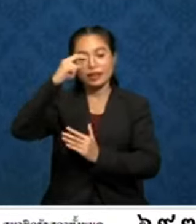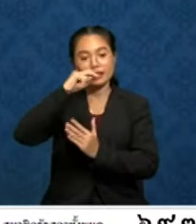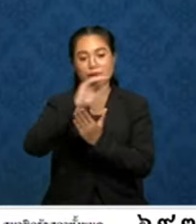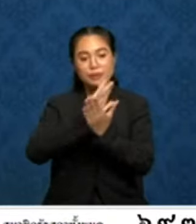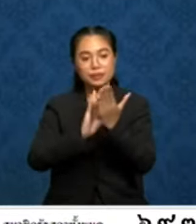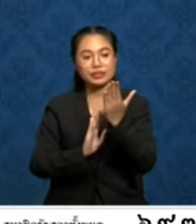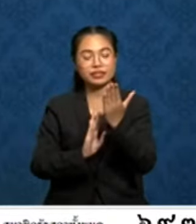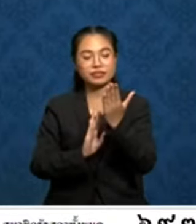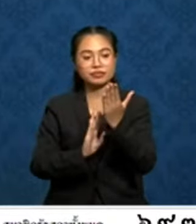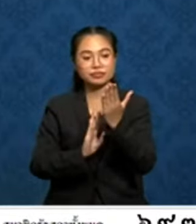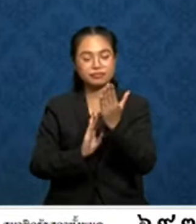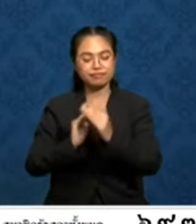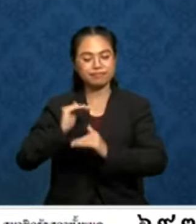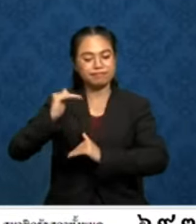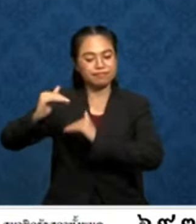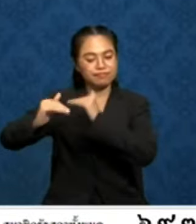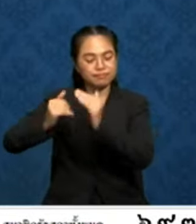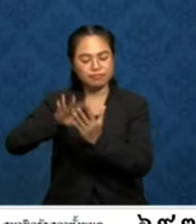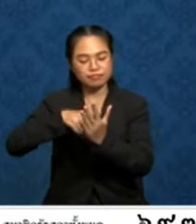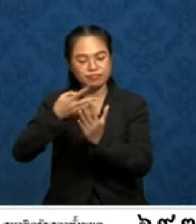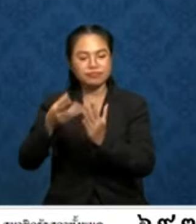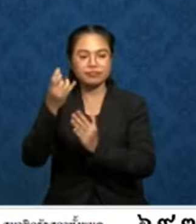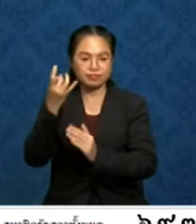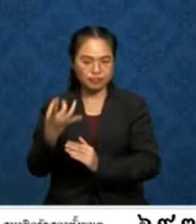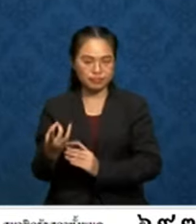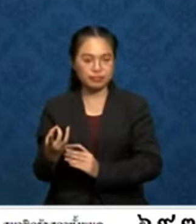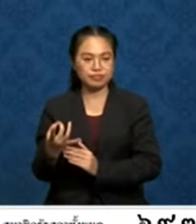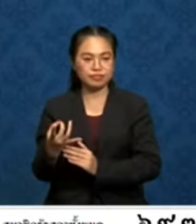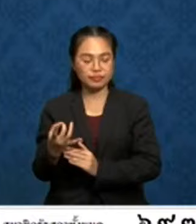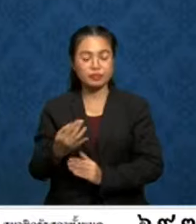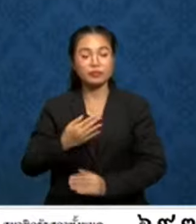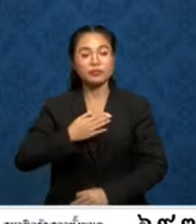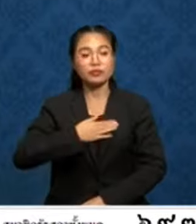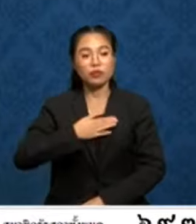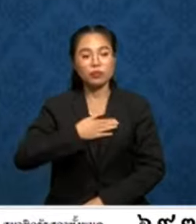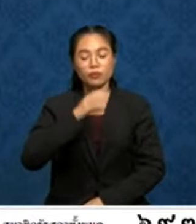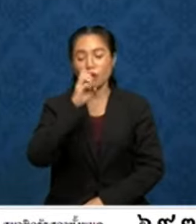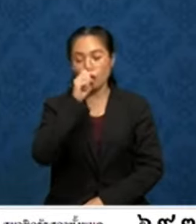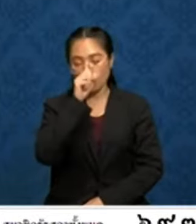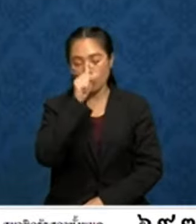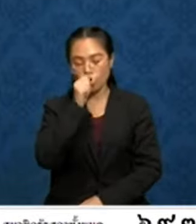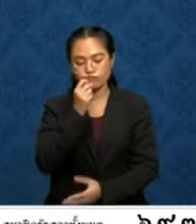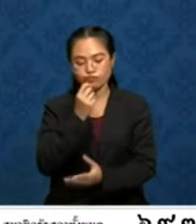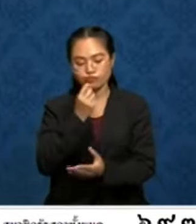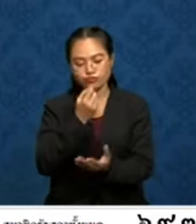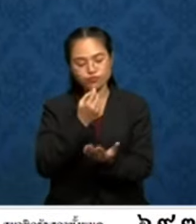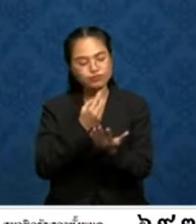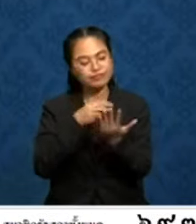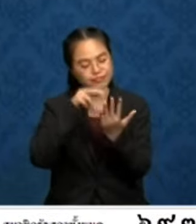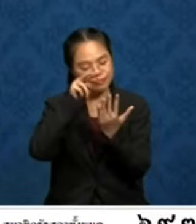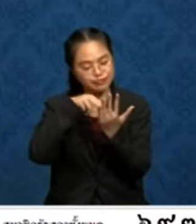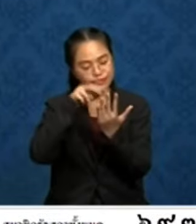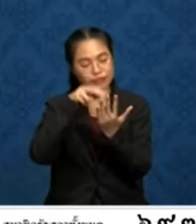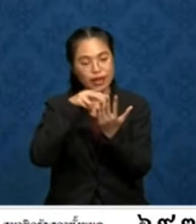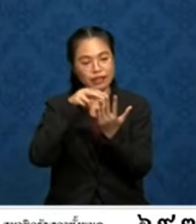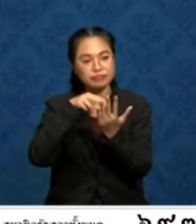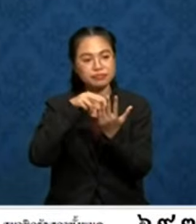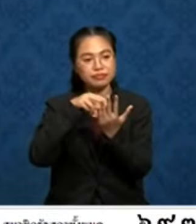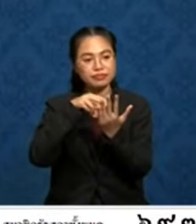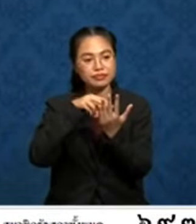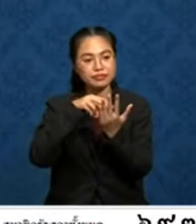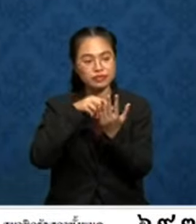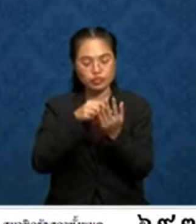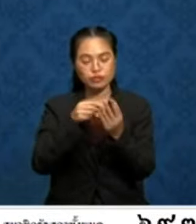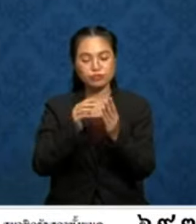ประเทศไทยไปได้อย่างไรผมมีโอกาสได้ศึกษาคำแถลงนโยบายของท่านมนตรีจากเล่มนี้